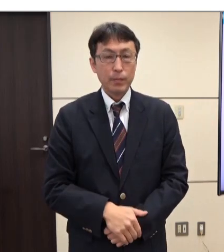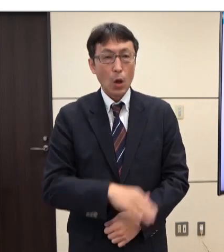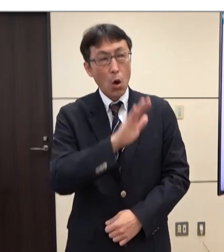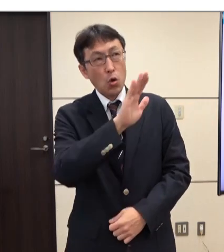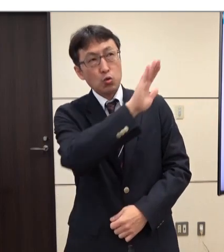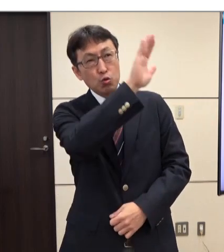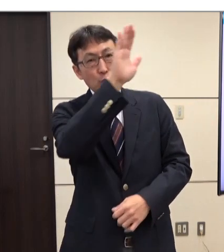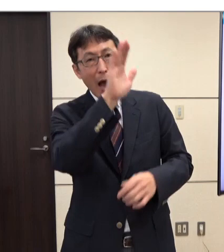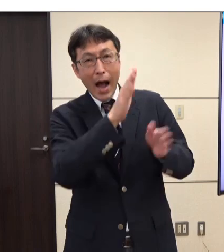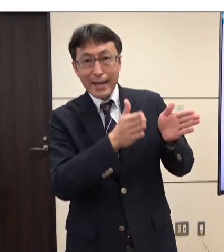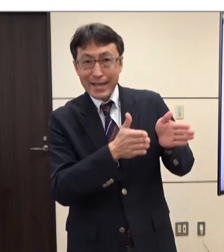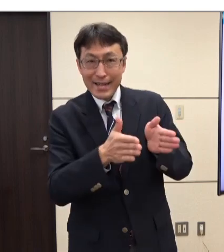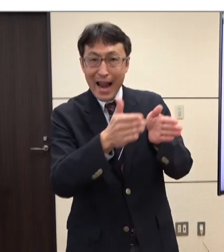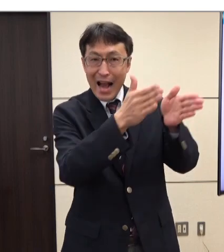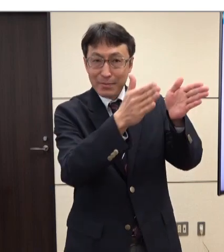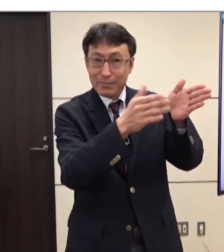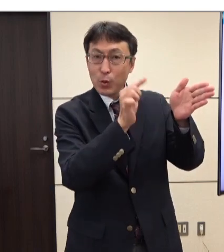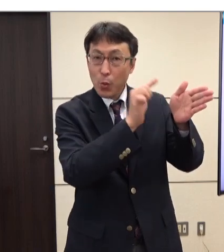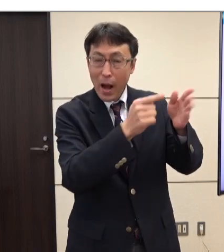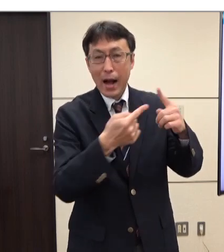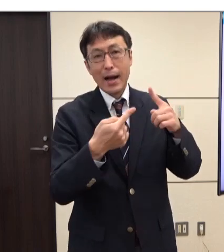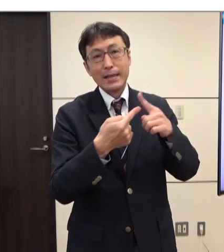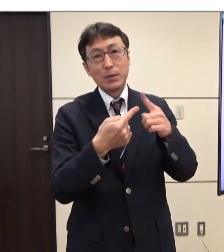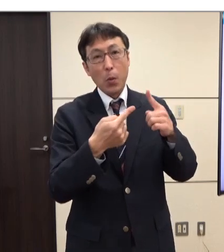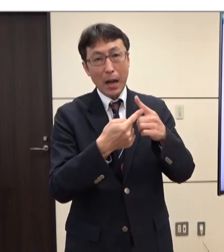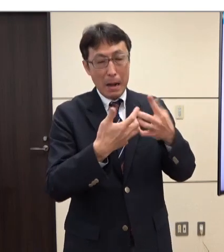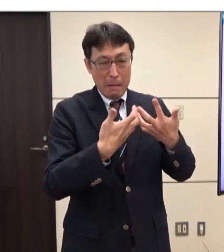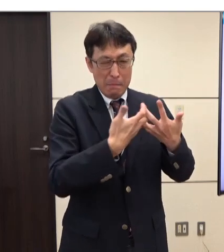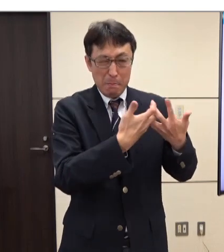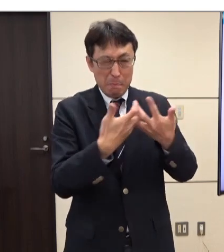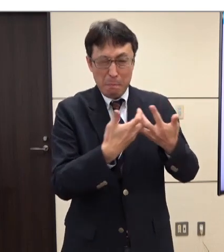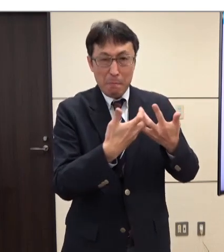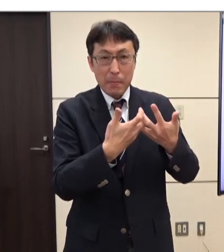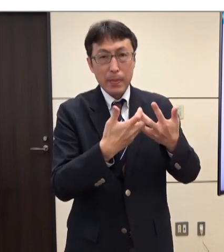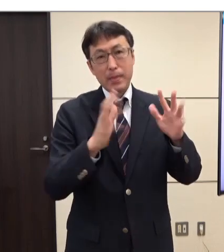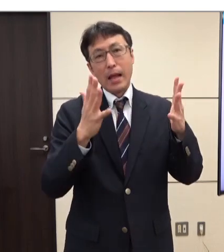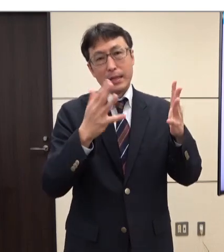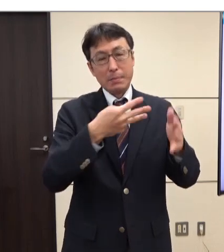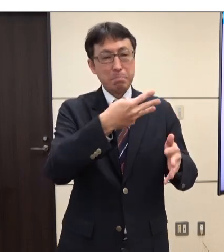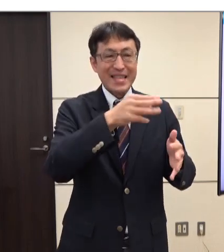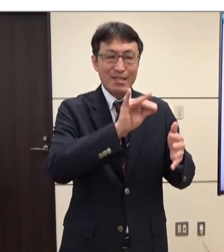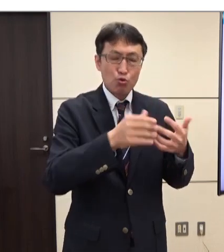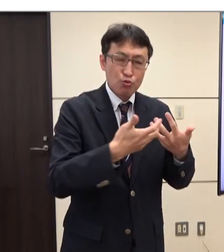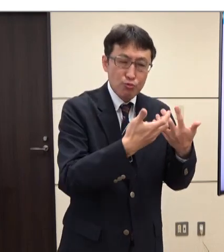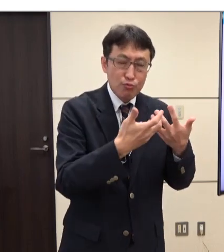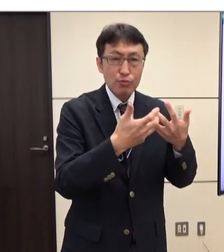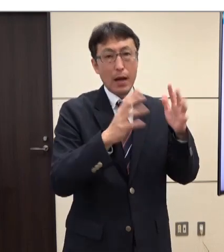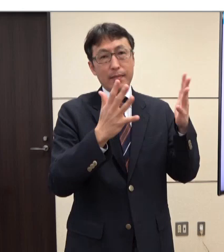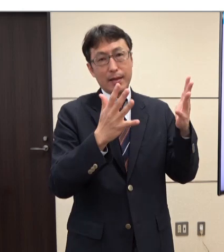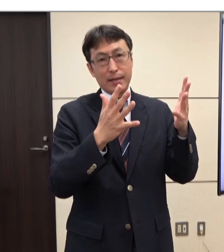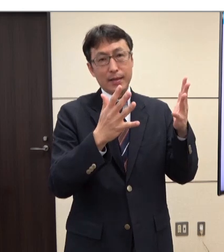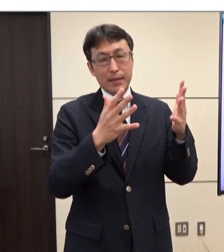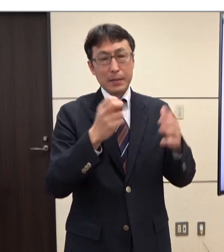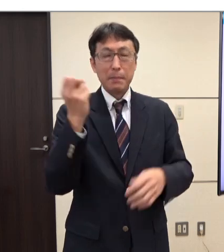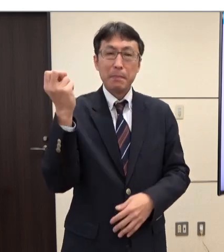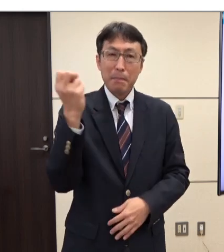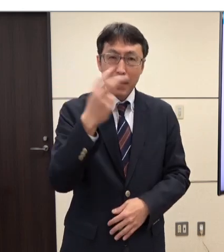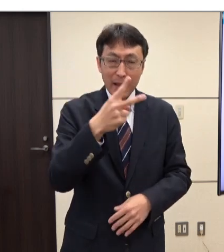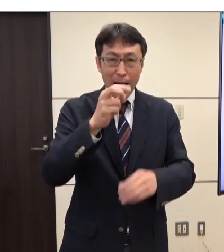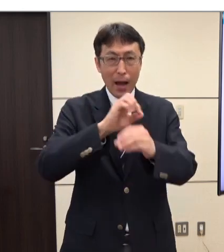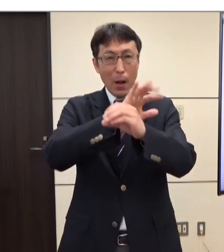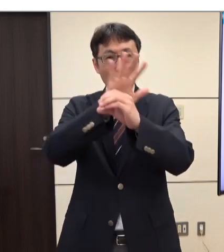はですね、人が密集しない、それから、まあ、コロナ禍で、まあ、皆さんやっぱりどうしても塞ぎ込んだ